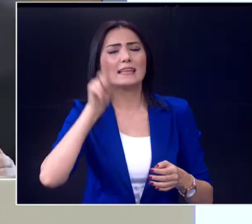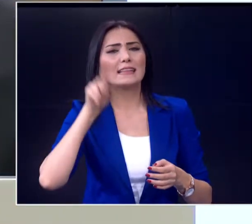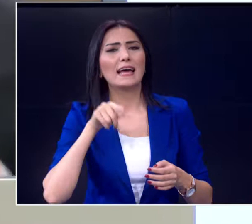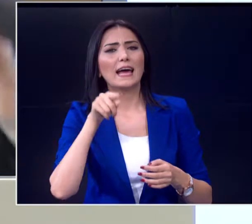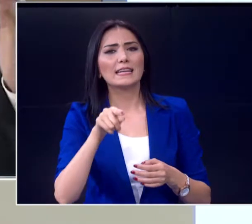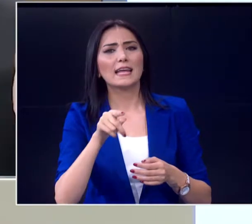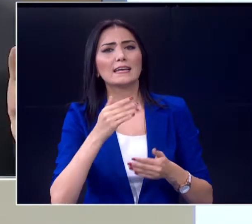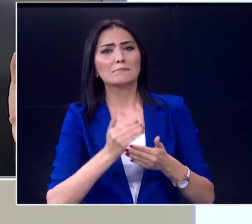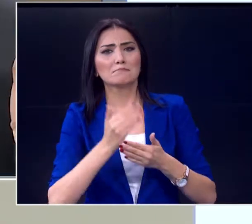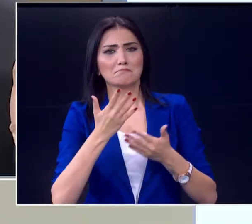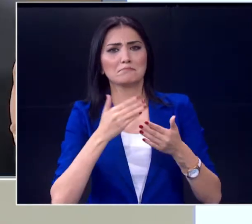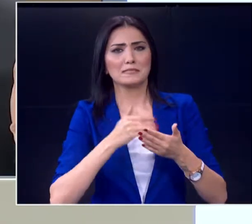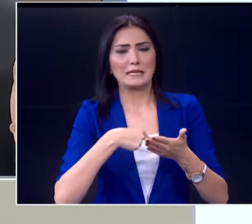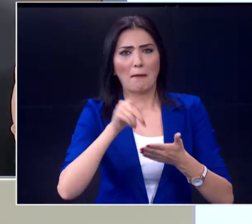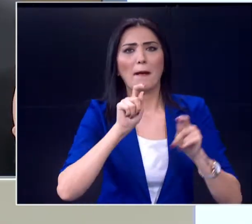vergilendirmeden muaf tuttuk mu?